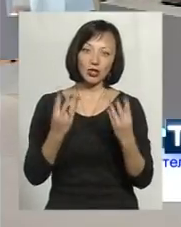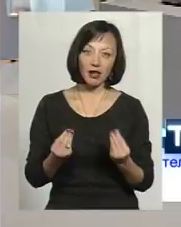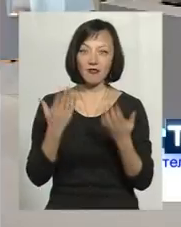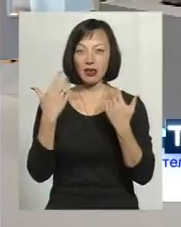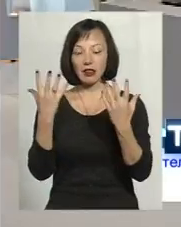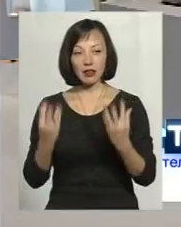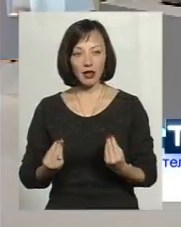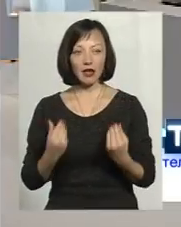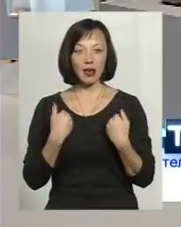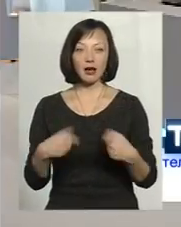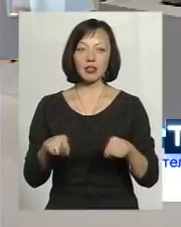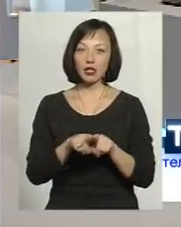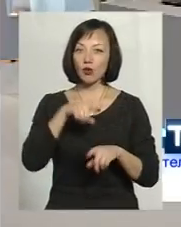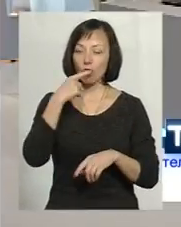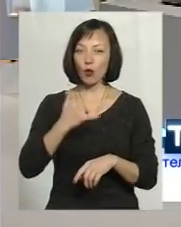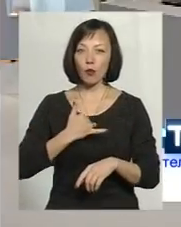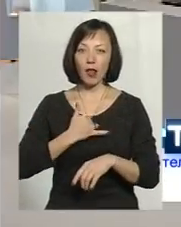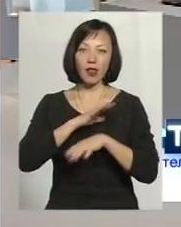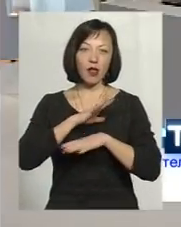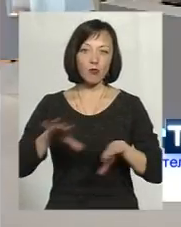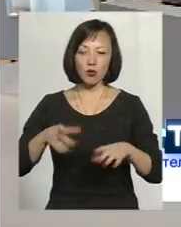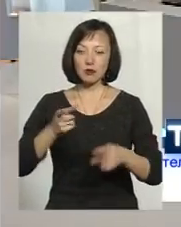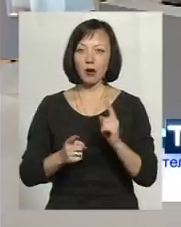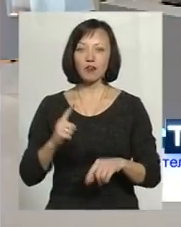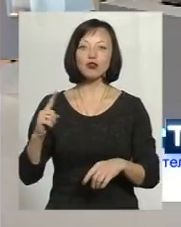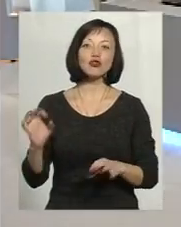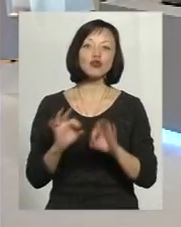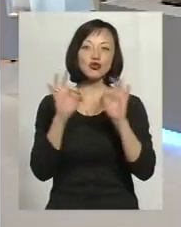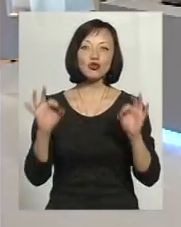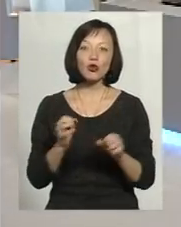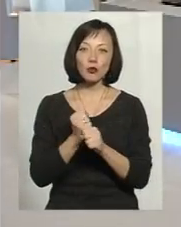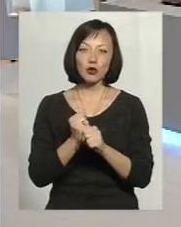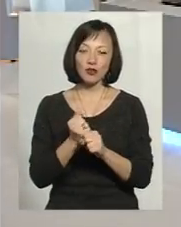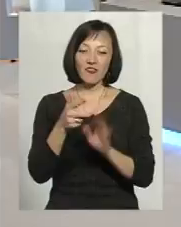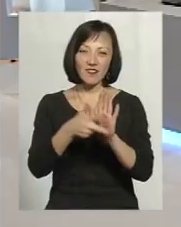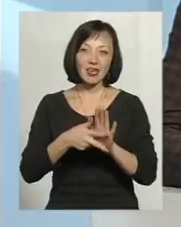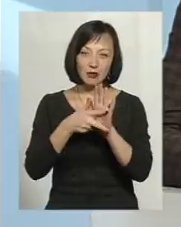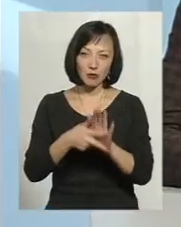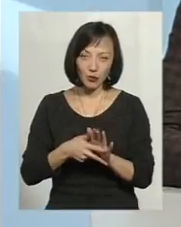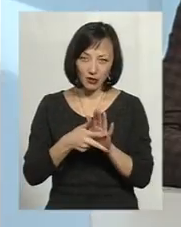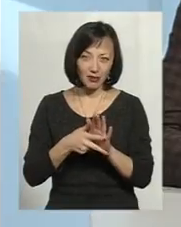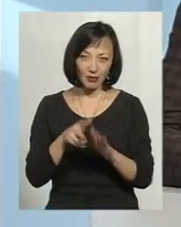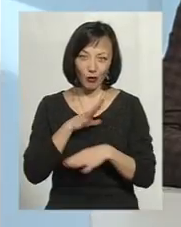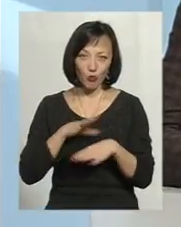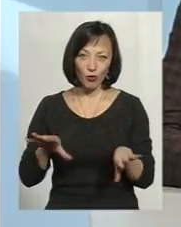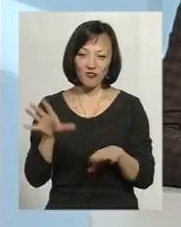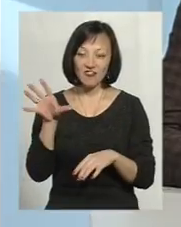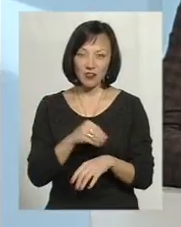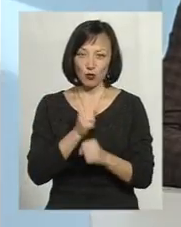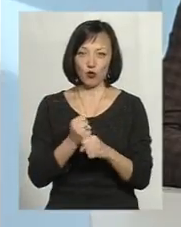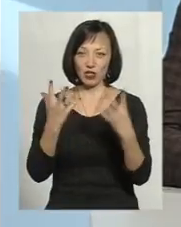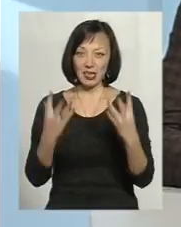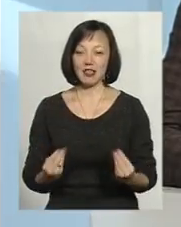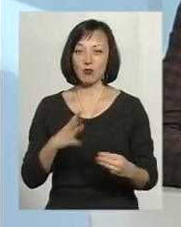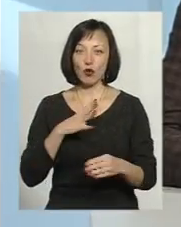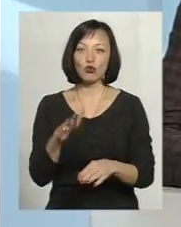вихідний день. Я теж говорив про те, що в мене не було насправді жодного робочого дня, який би тривав би 8 годин за рік перебування на посаді. Всі робочі дні